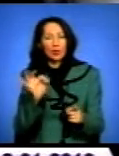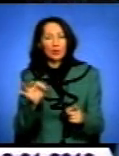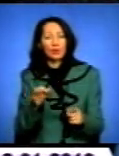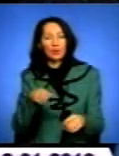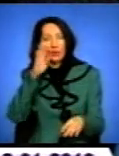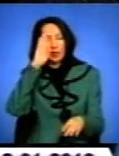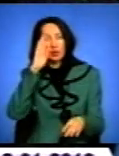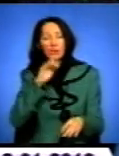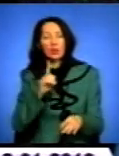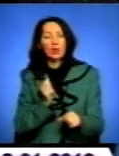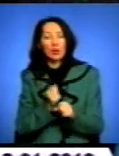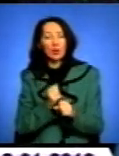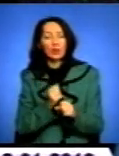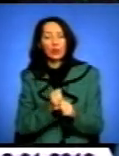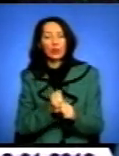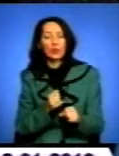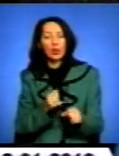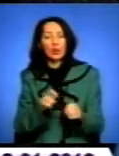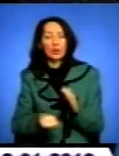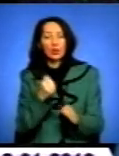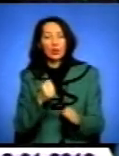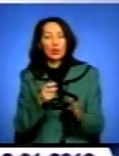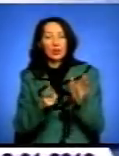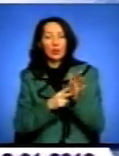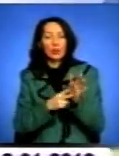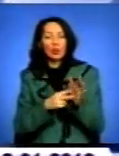від 7 до 15 років в'язниці.